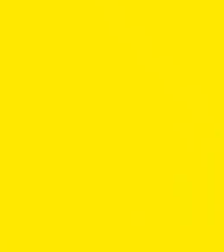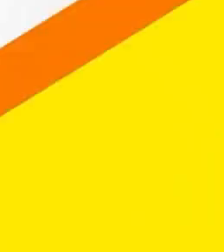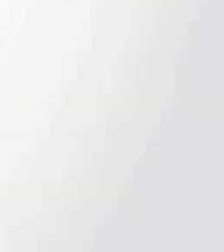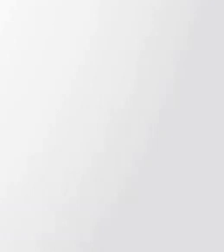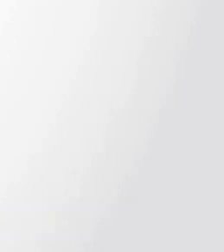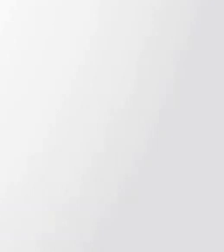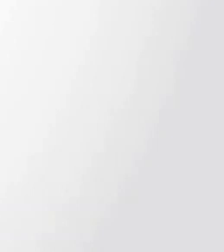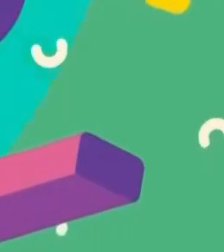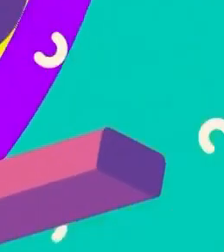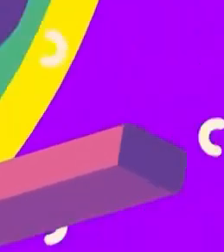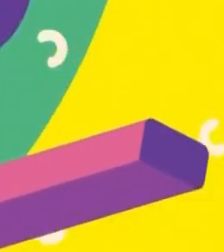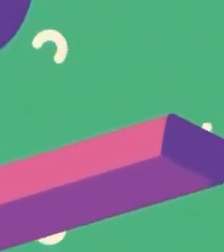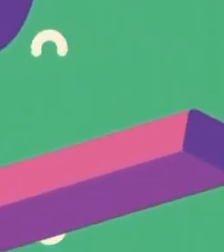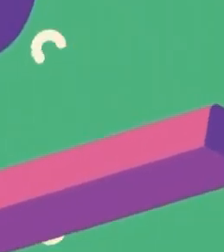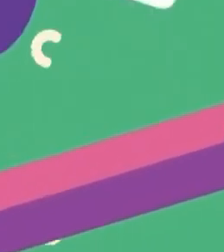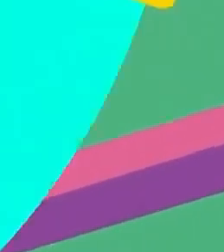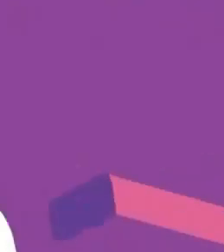Didik TV KPM.